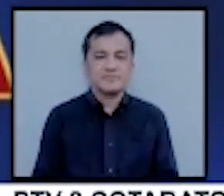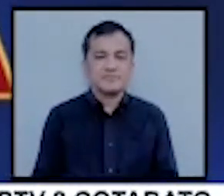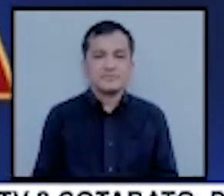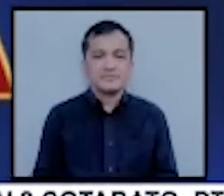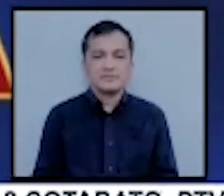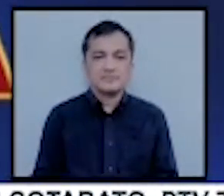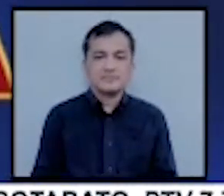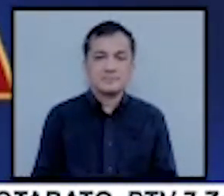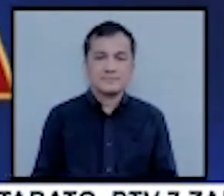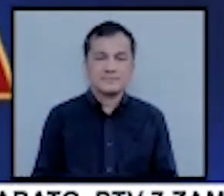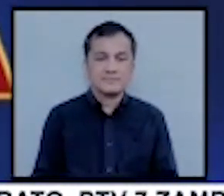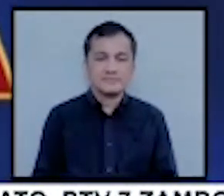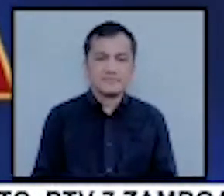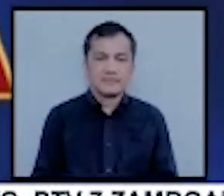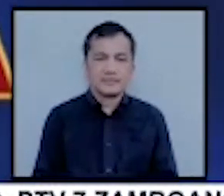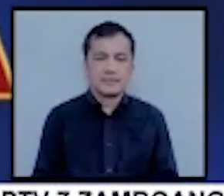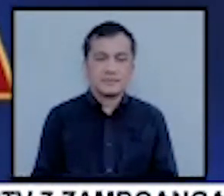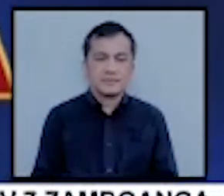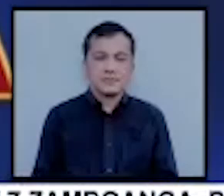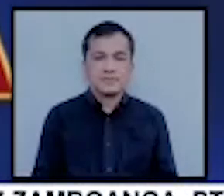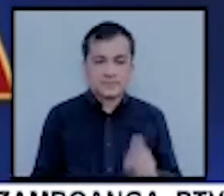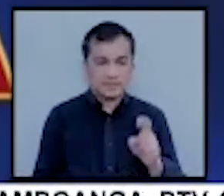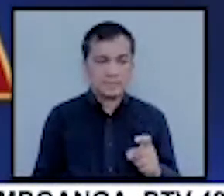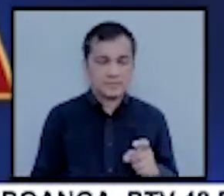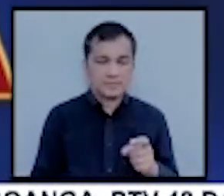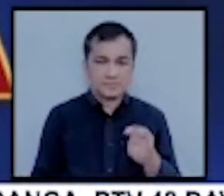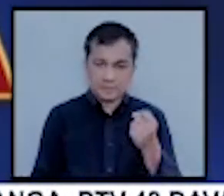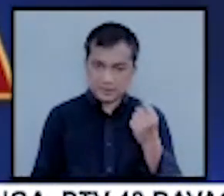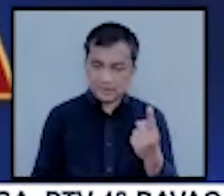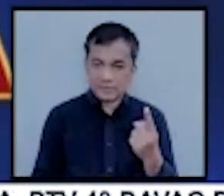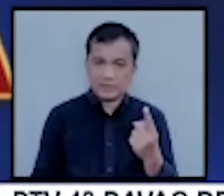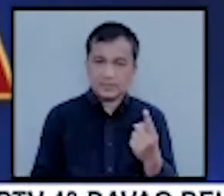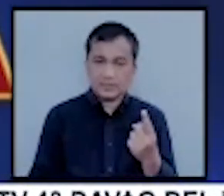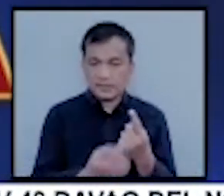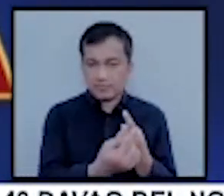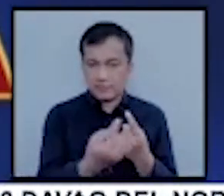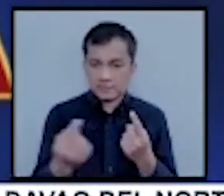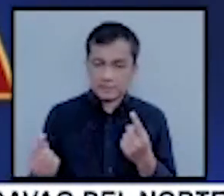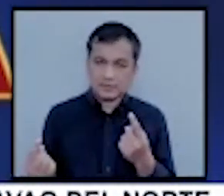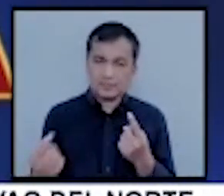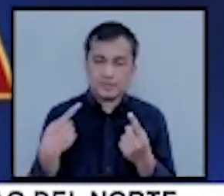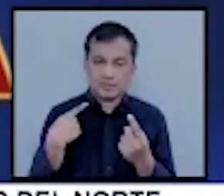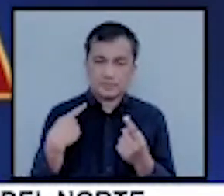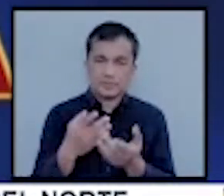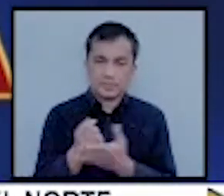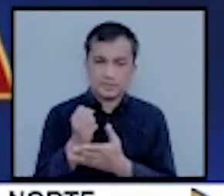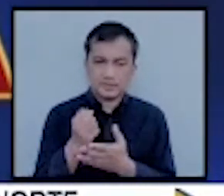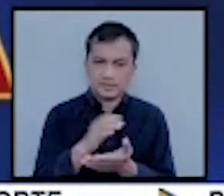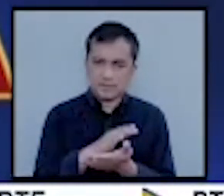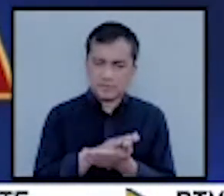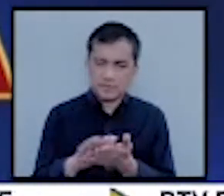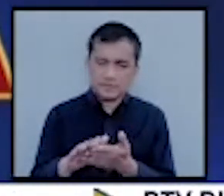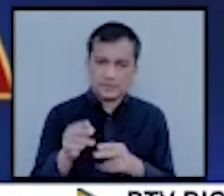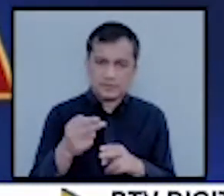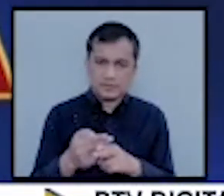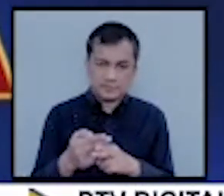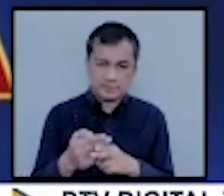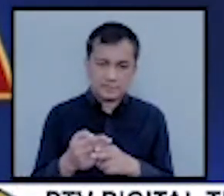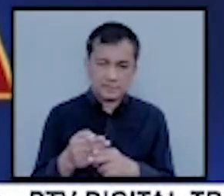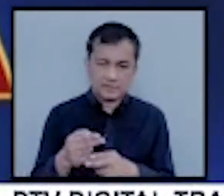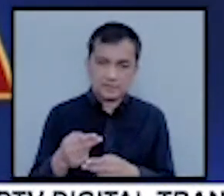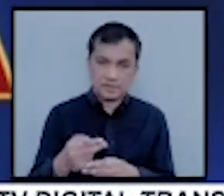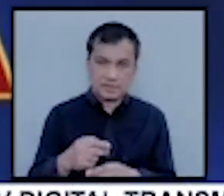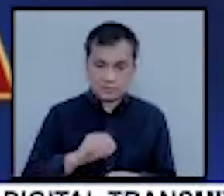At the same time, dapat nating linawin na bawat isa sa atin may karapatan sa isang magandang pangalan. May karapatan tayo sa ating